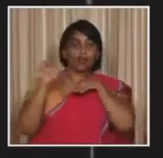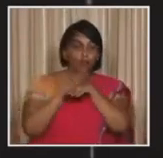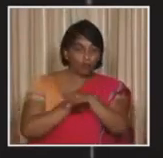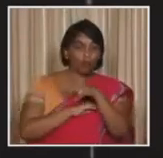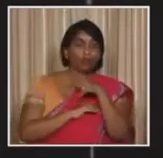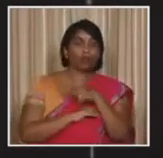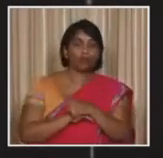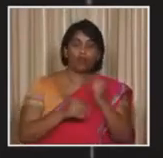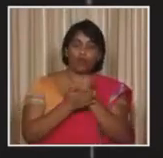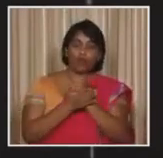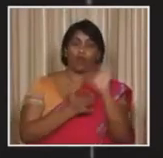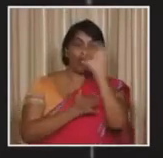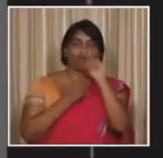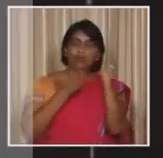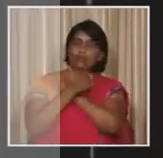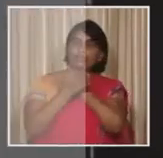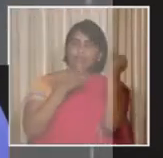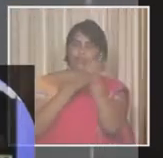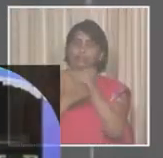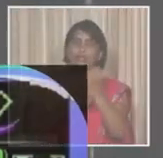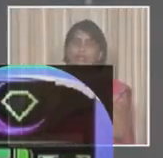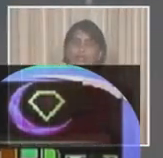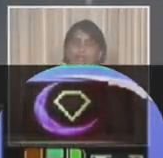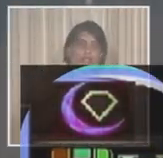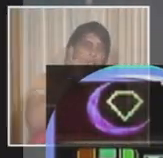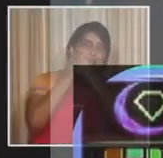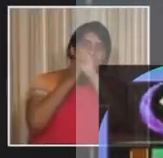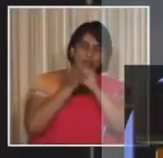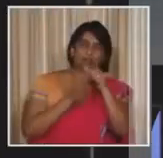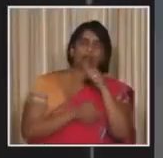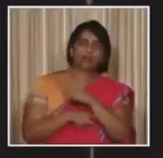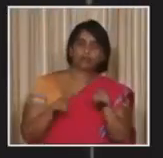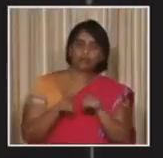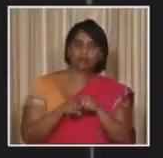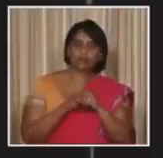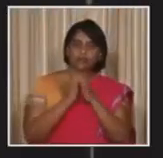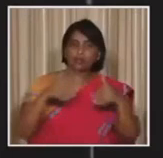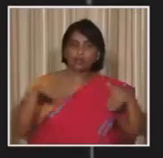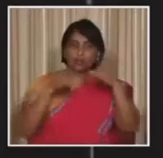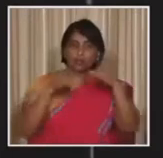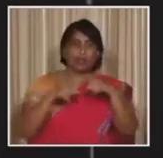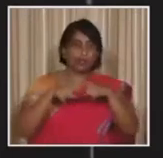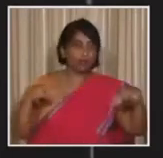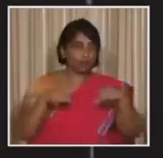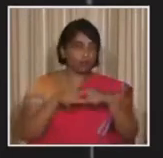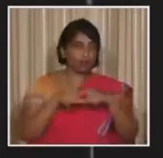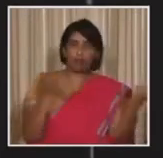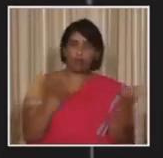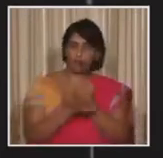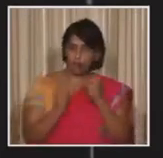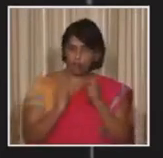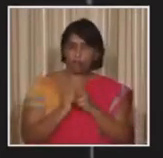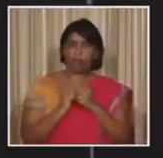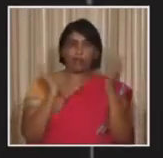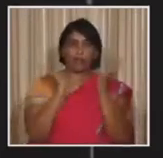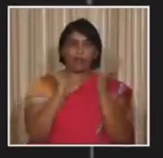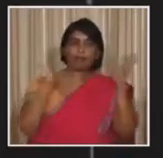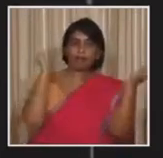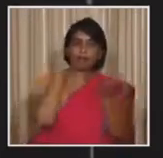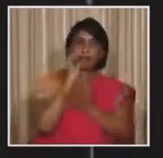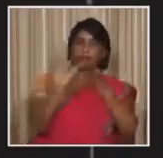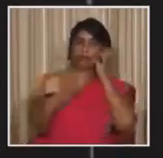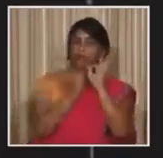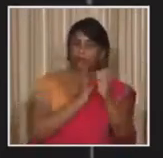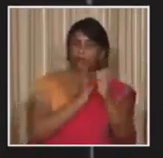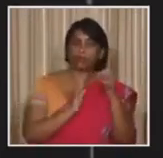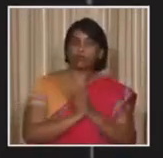கட்ட கட்டாரம் தீன ஏ குஹாவல தீன சீலும அக்ஷர மகள தீனவா கல்வனின் கூர்ல இவகே தமை ஸ்தூபே தீன கடோல்